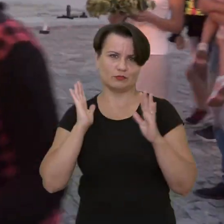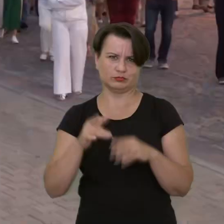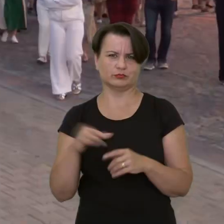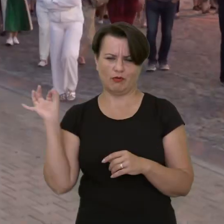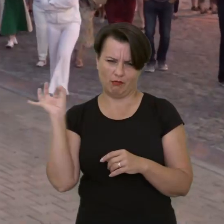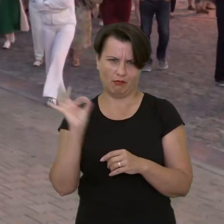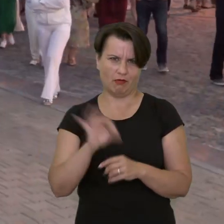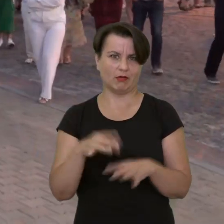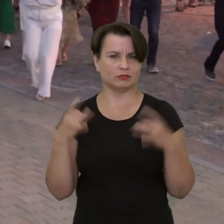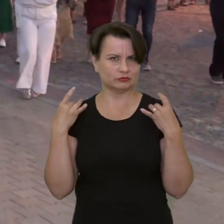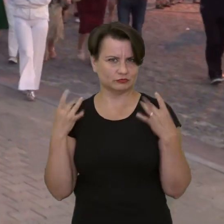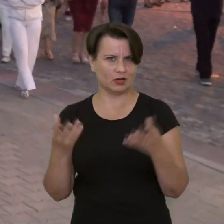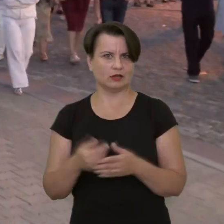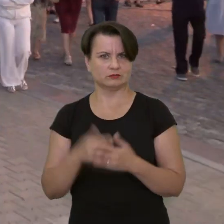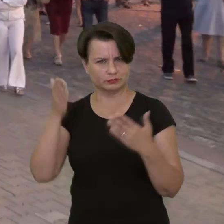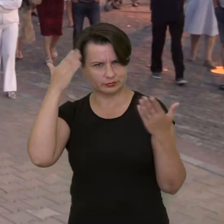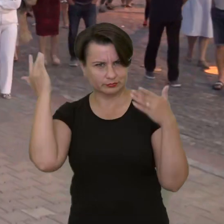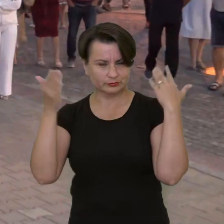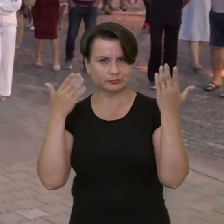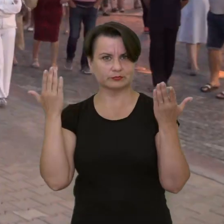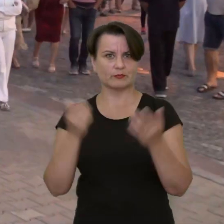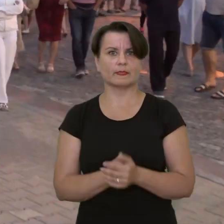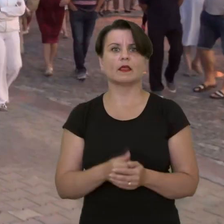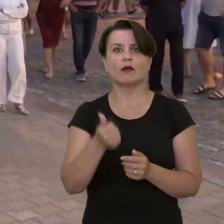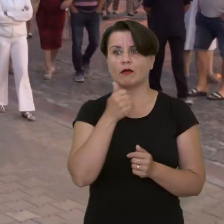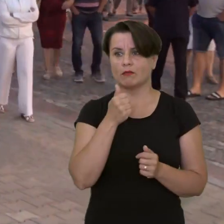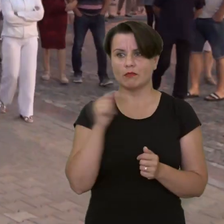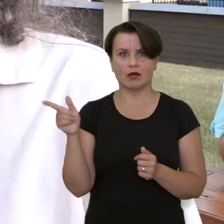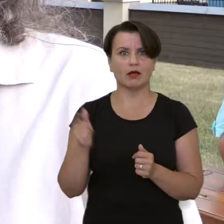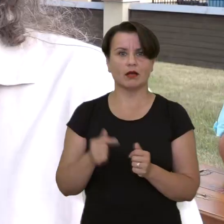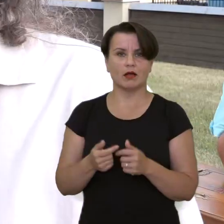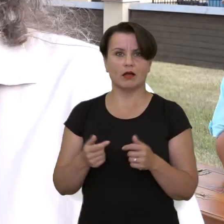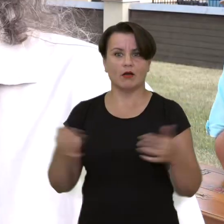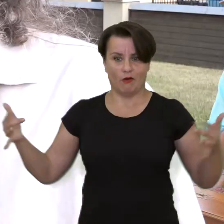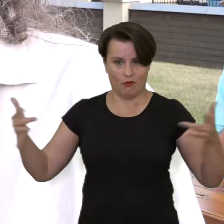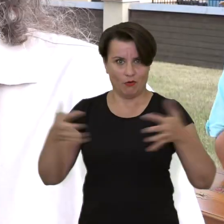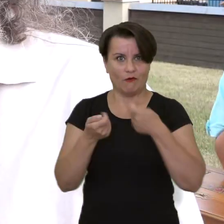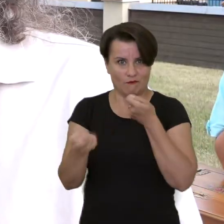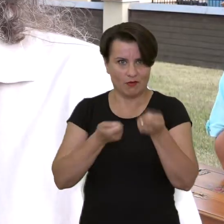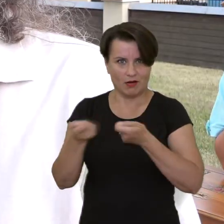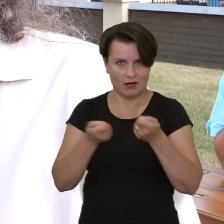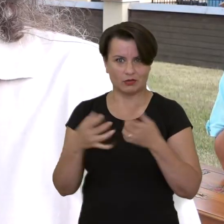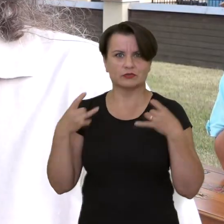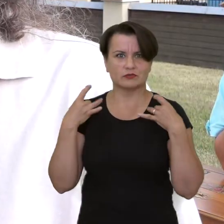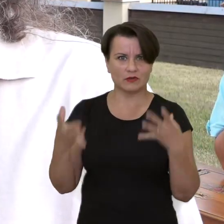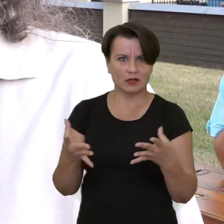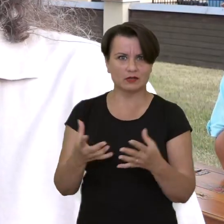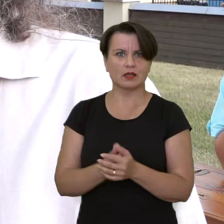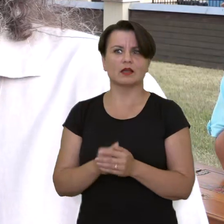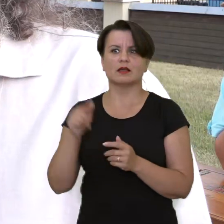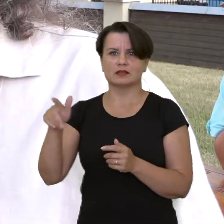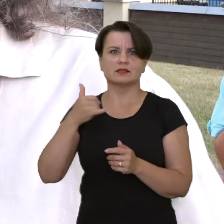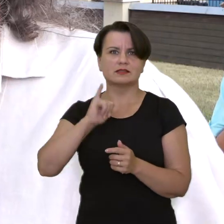O šiaip pagrindinis dalykas, kurį noriu pasakyti, ne ką šventės organizatoriai daro.